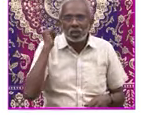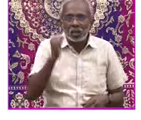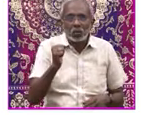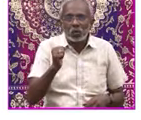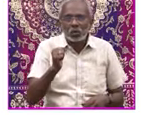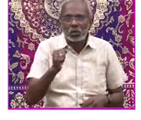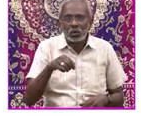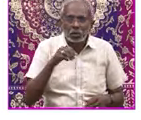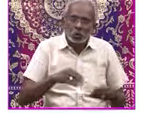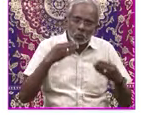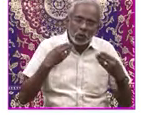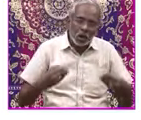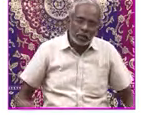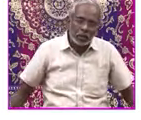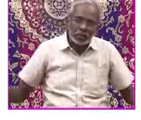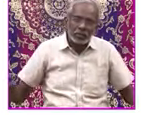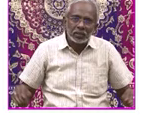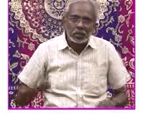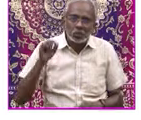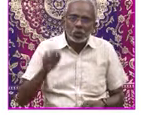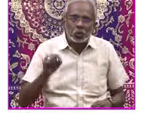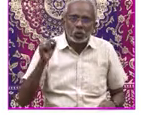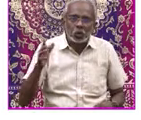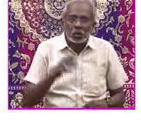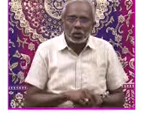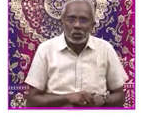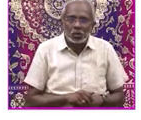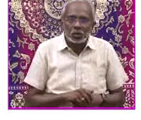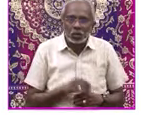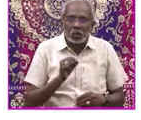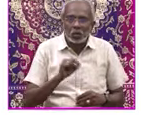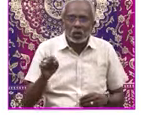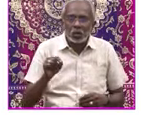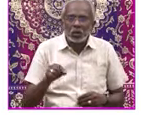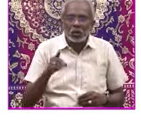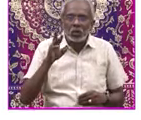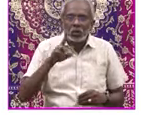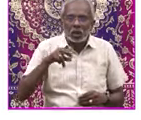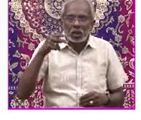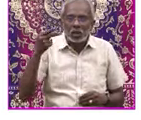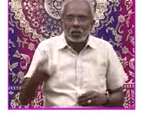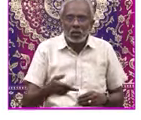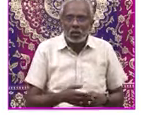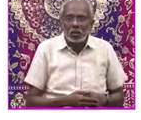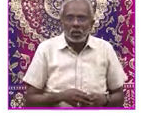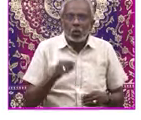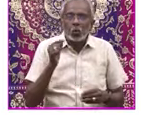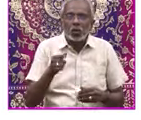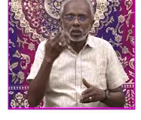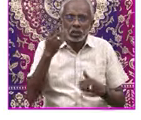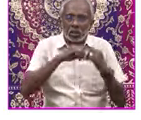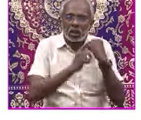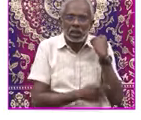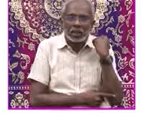இது மாயை ஒன்றுக்குள் எரிக்குள் மரளிக்குள் ஊழியின்